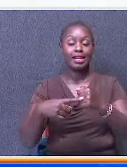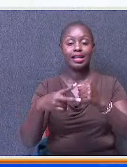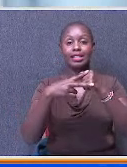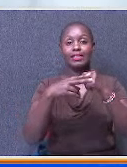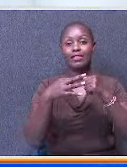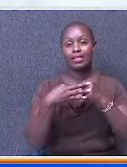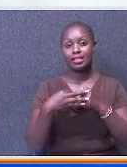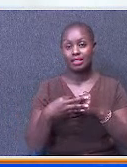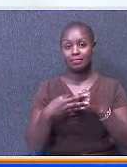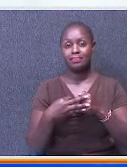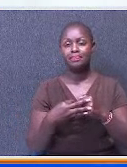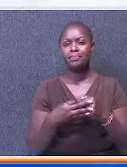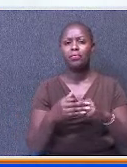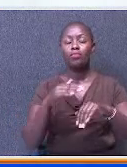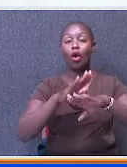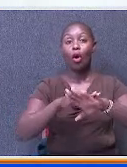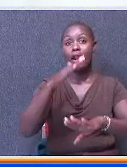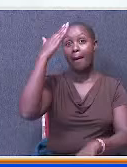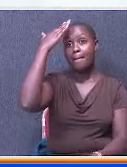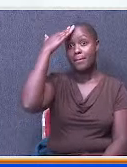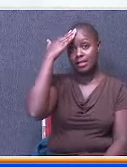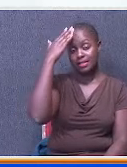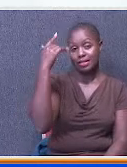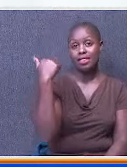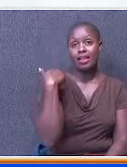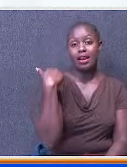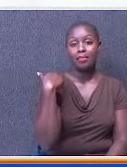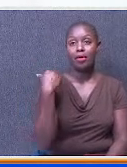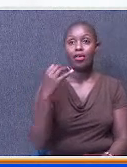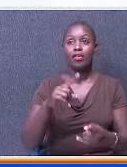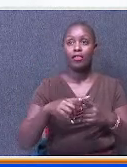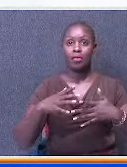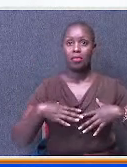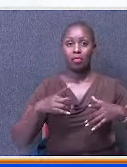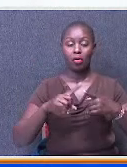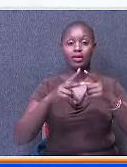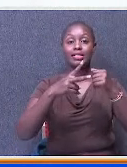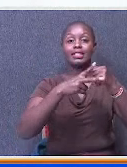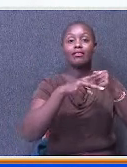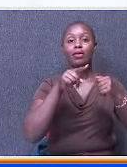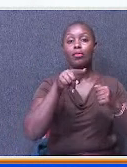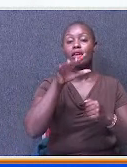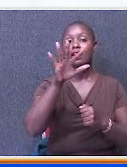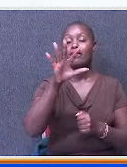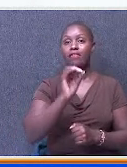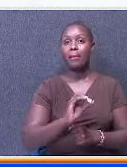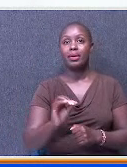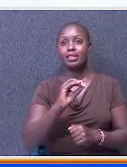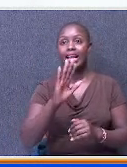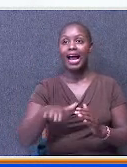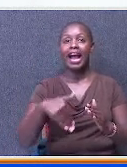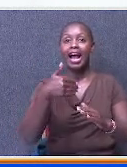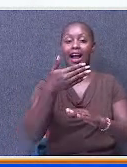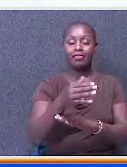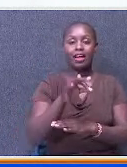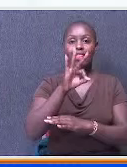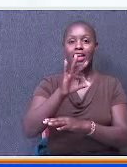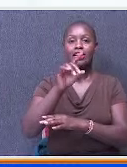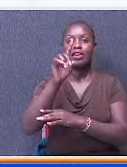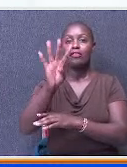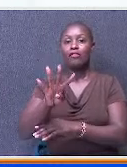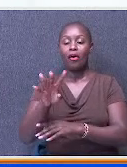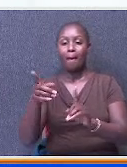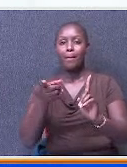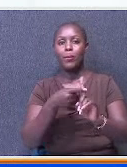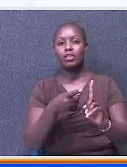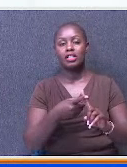5,678. Siku ya Jumatatu, idadi ya maambukizi ilikuwa 7.5% baada ya visa 34 kunakiliwa